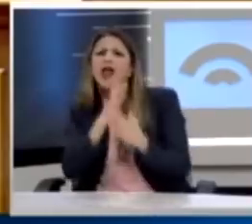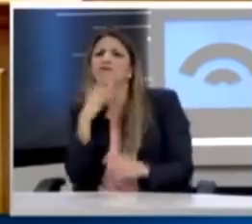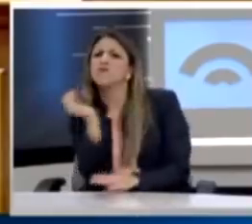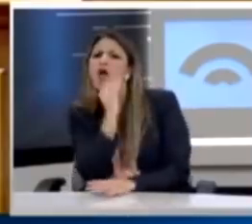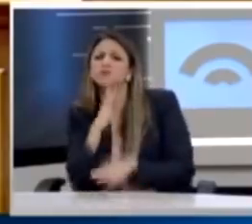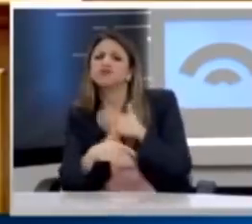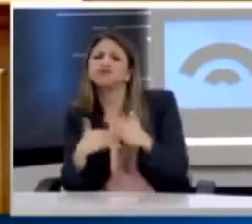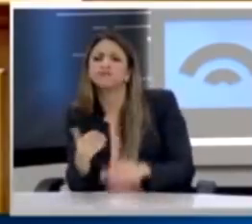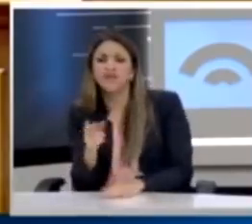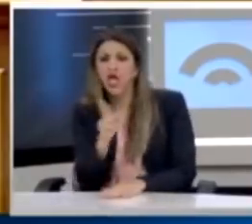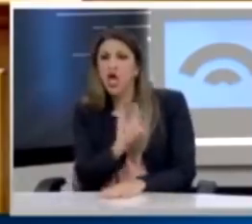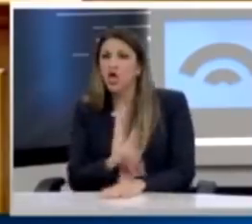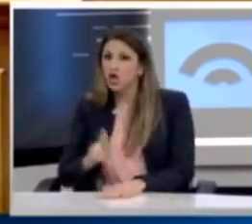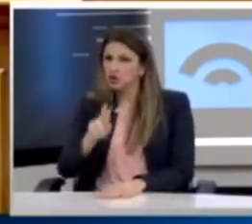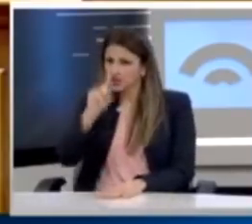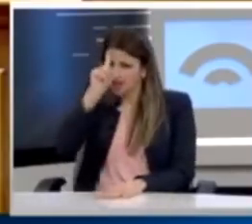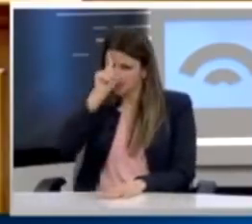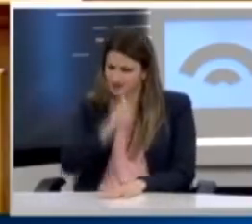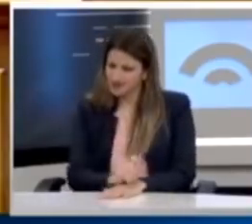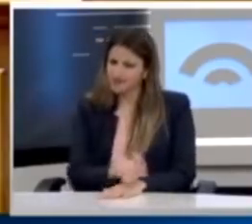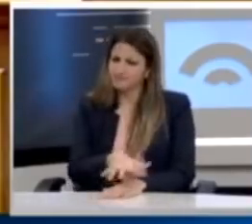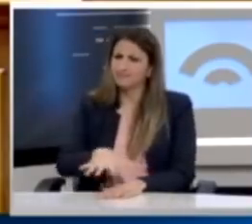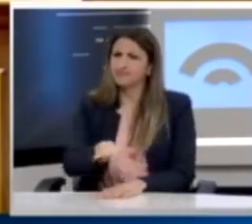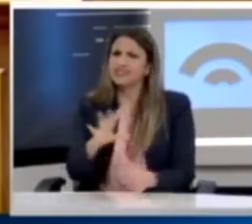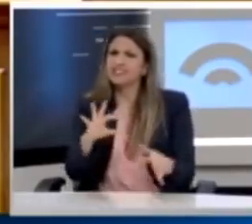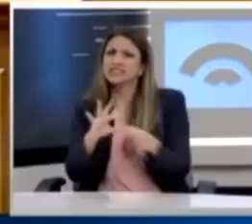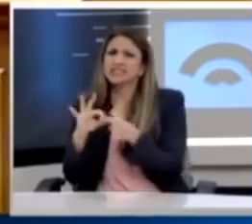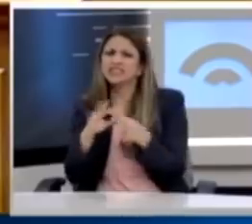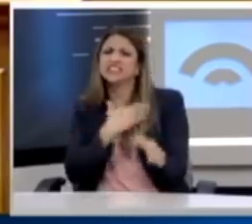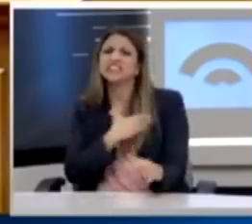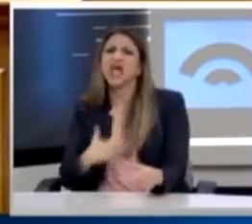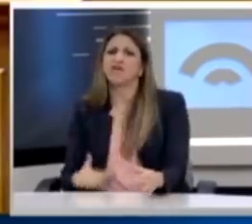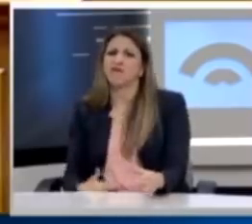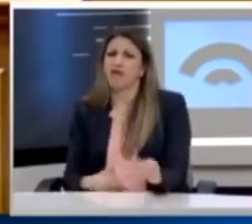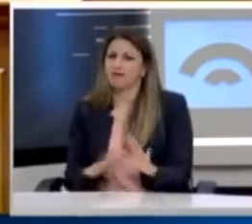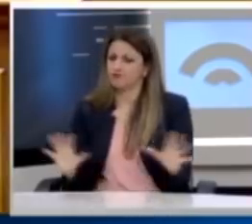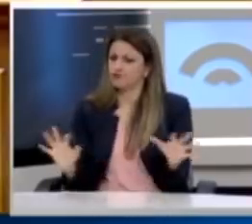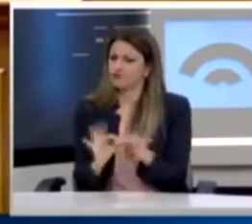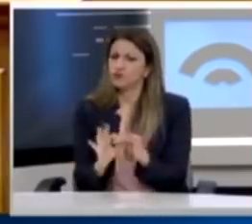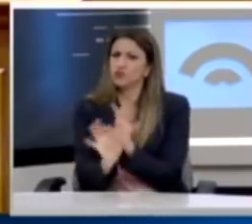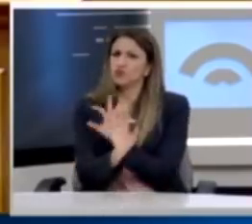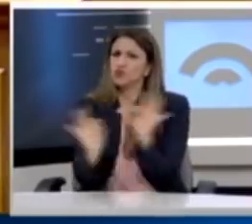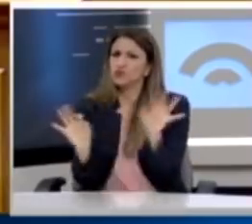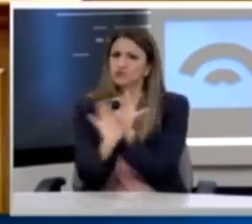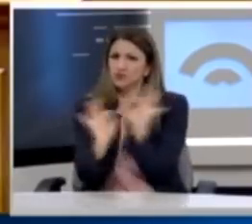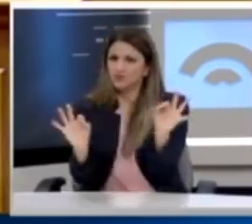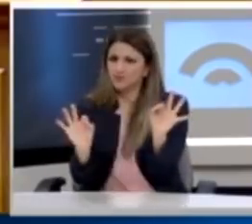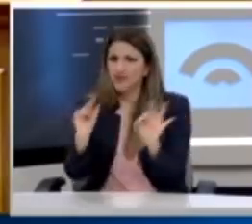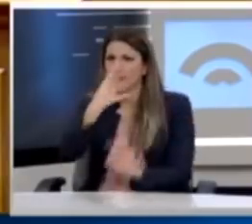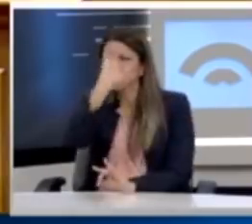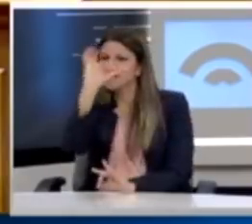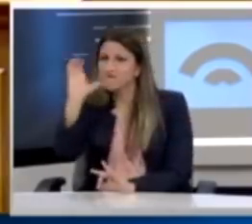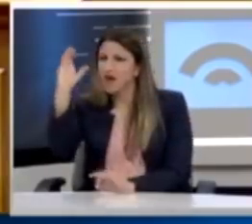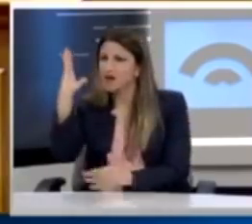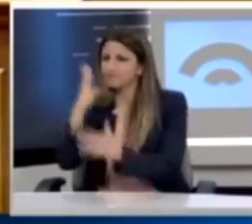Ρωσία έχει ήδη σημαντικά ερίσματα στη Σερβία. Γενικότερα, τα Βαλκάνια είναι προνομιακή